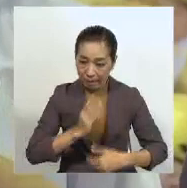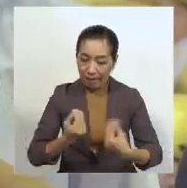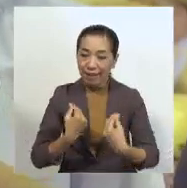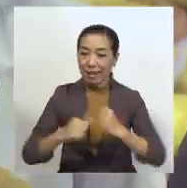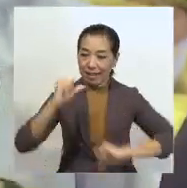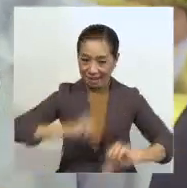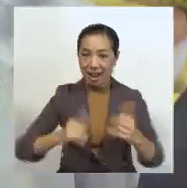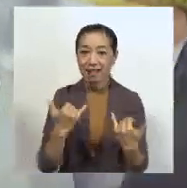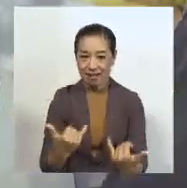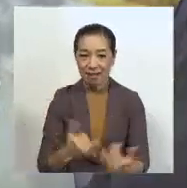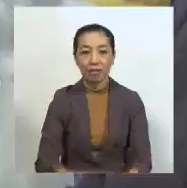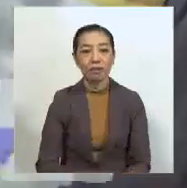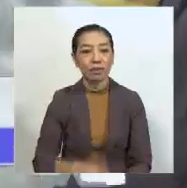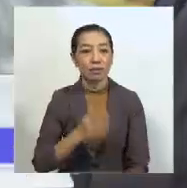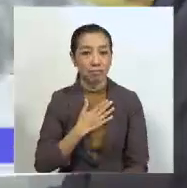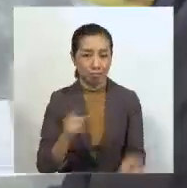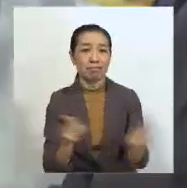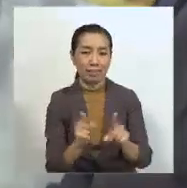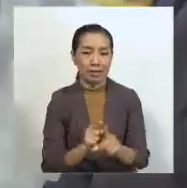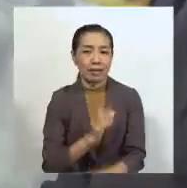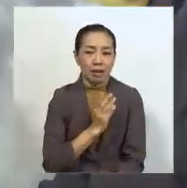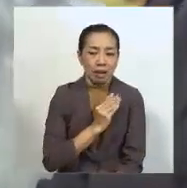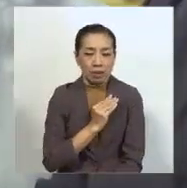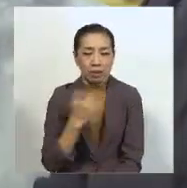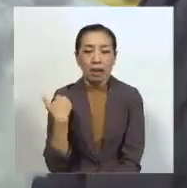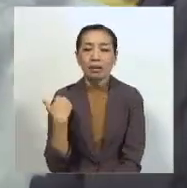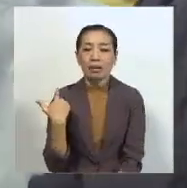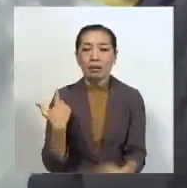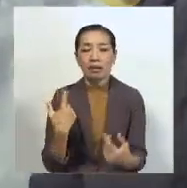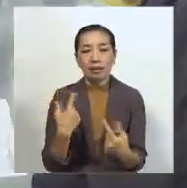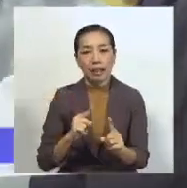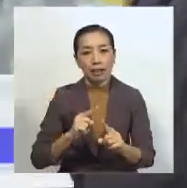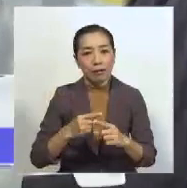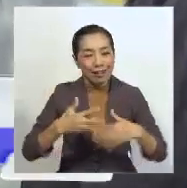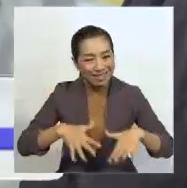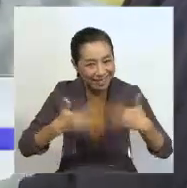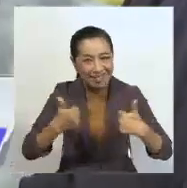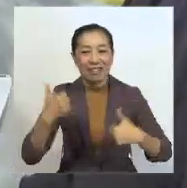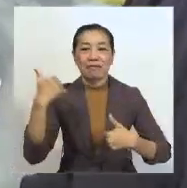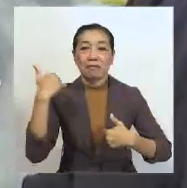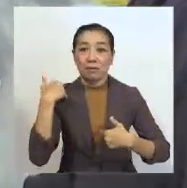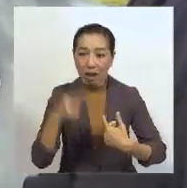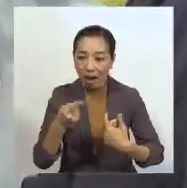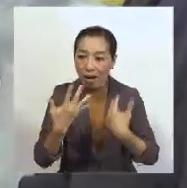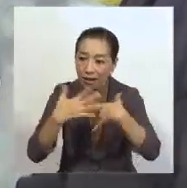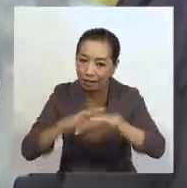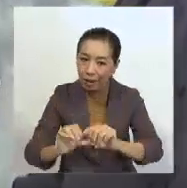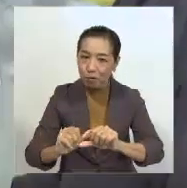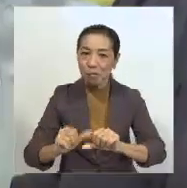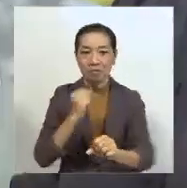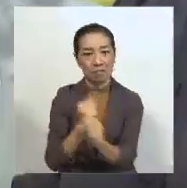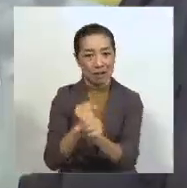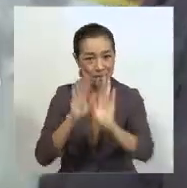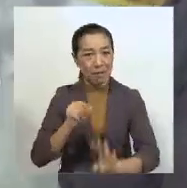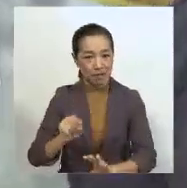นี้ค่ะ เหมือนกันค่ะตื่นเต้นมากแล้วก็ดีใจมากๆเหมือนกันค่ะที่แบบจะได้มาร่วมงานอย่างนี้จ